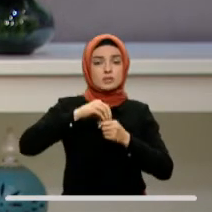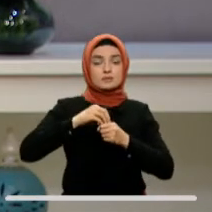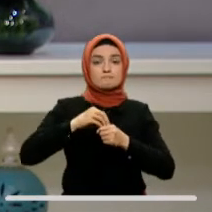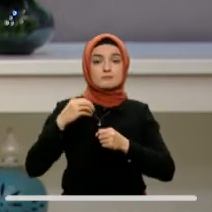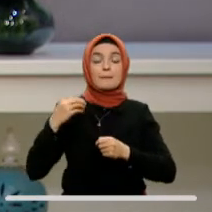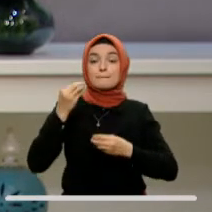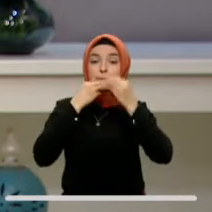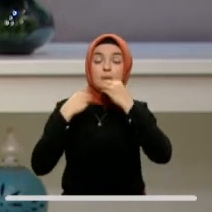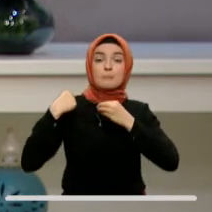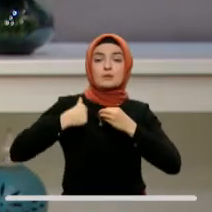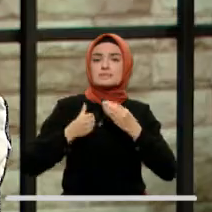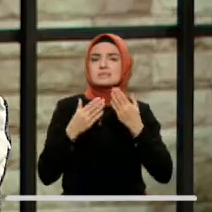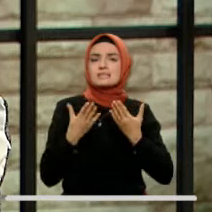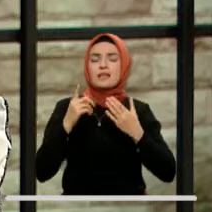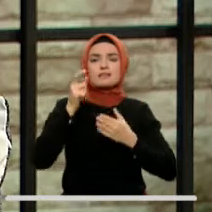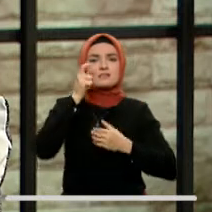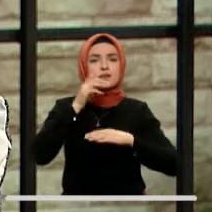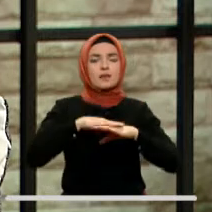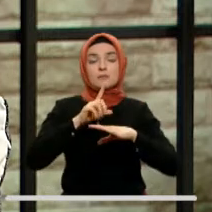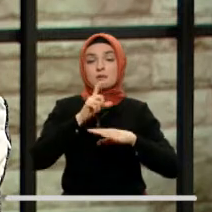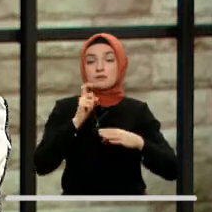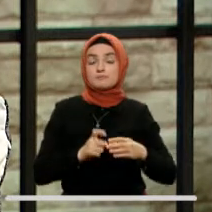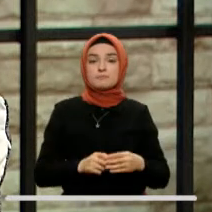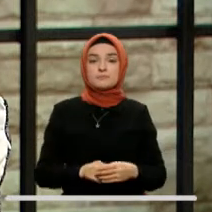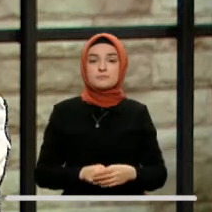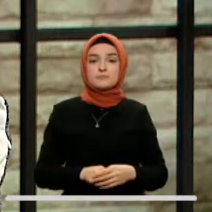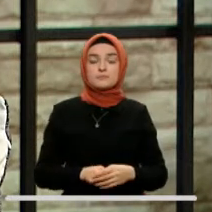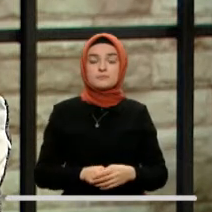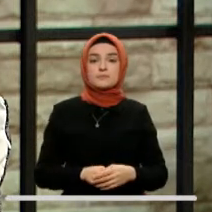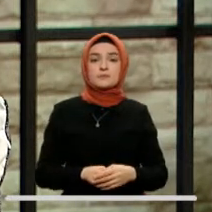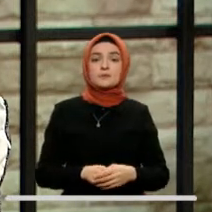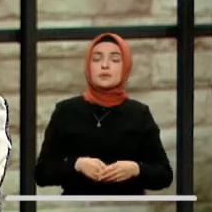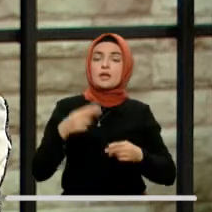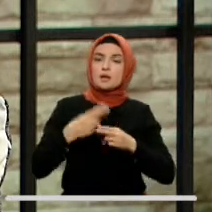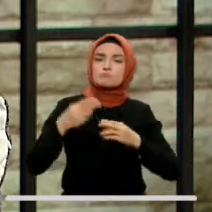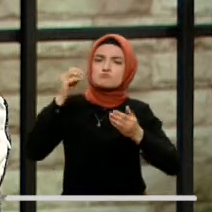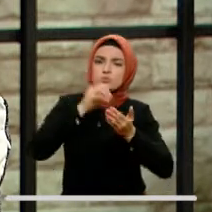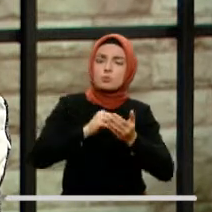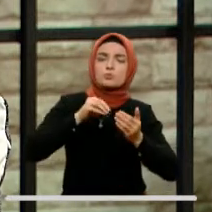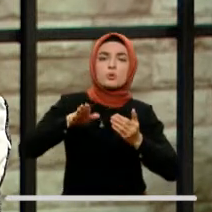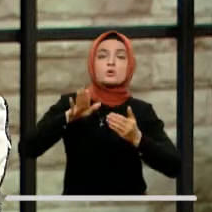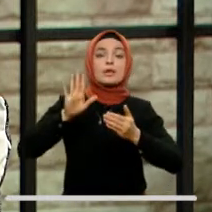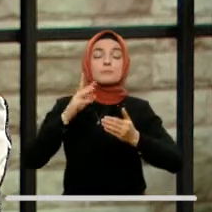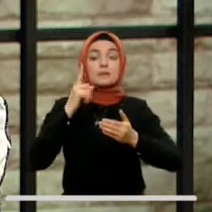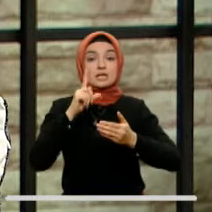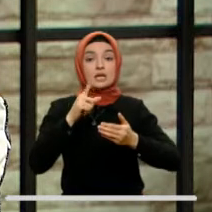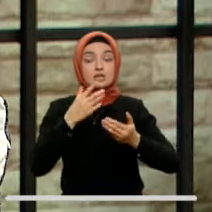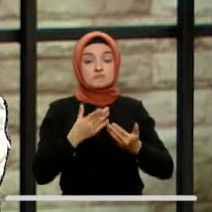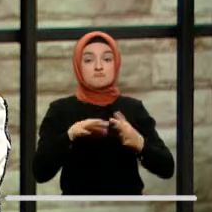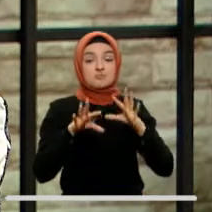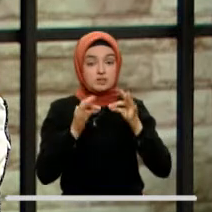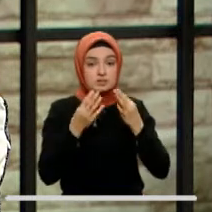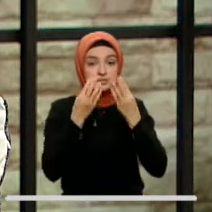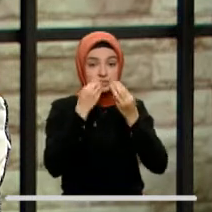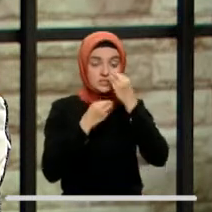dikkat etsinler? Beslenme çantalarını hazır koyup göndermemek lazım. Yani böyle işte poğaça aldım koydum, simit aldım koydum. Çünkü